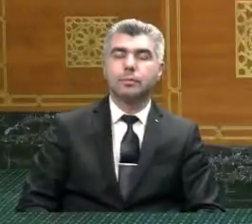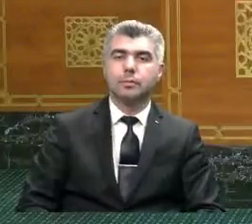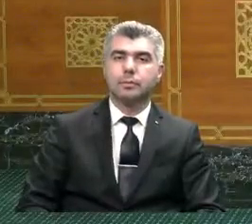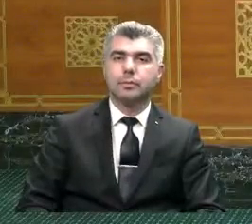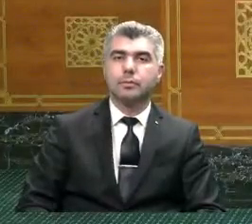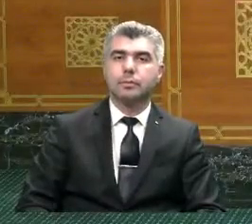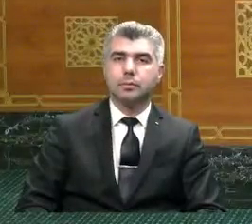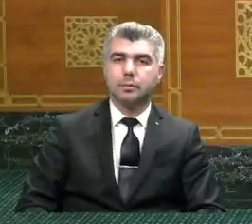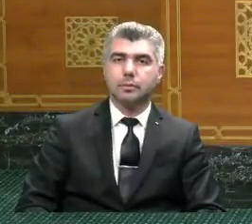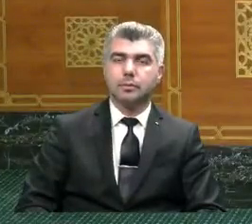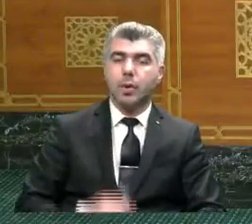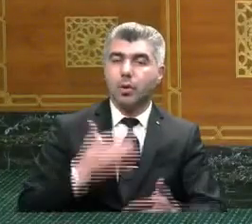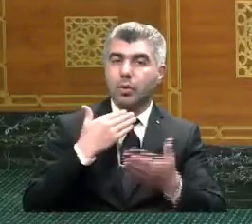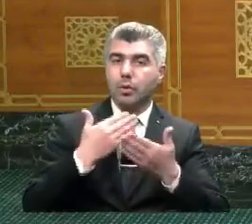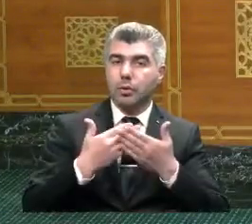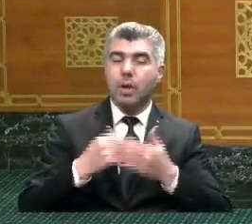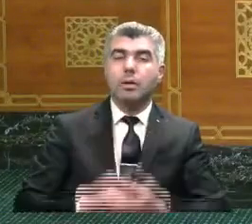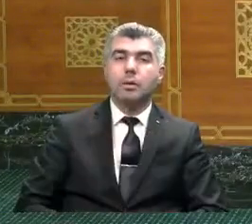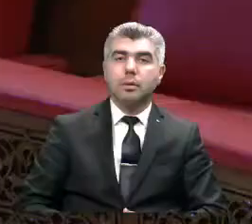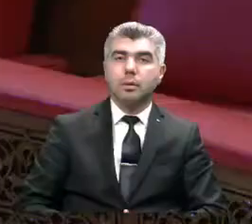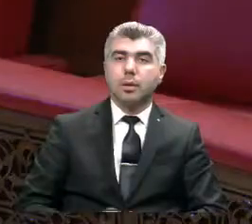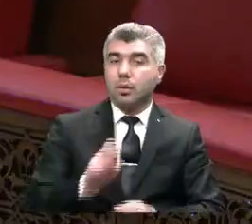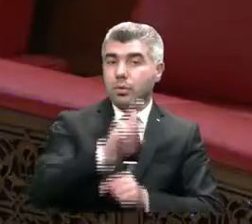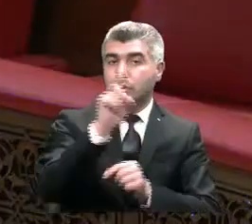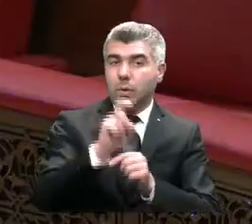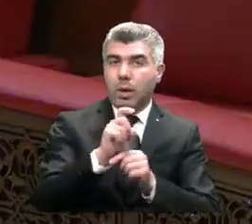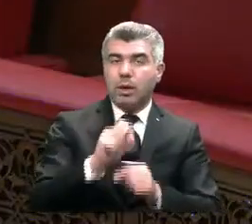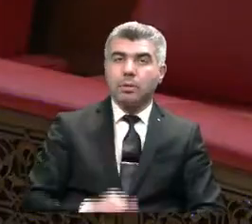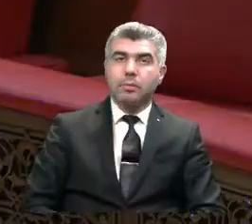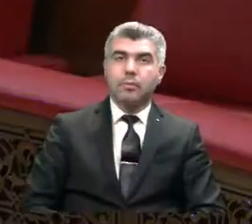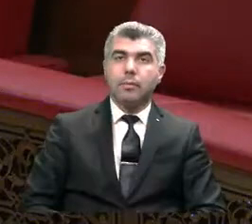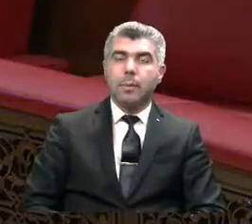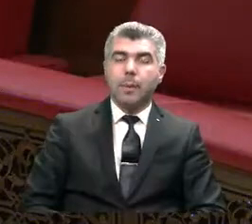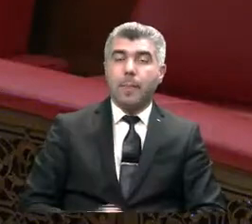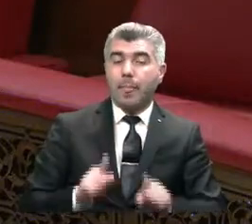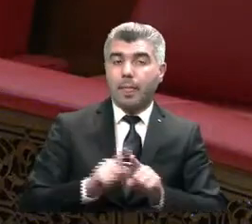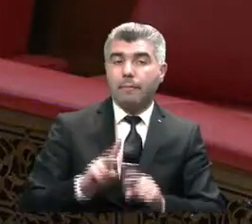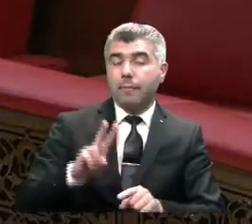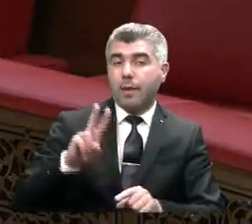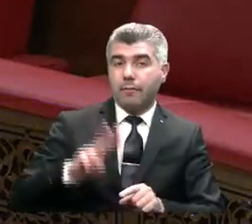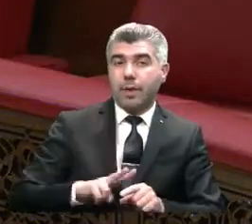الشهر. شكرا على هذا السؤال. حقيقة